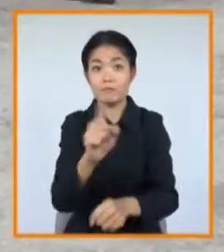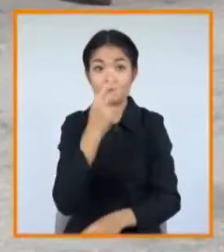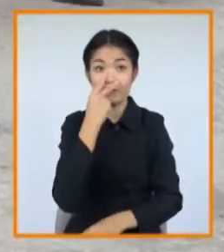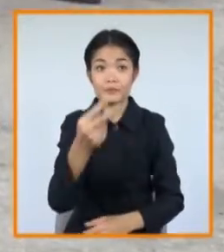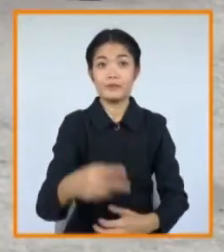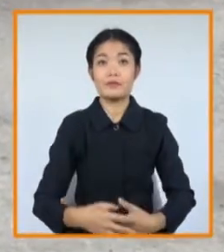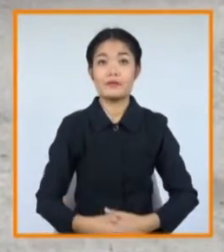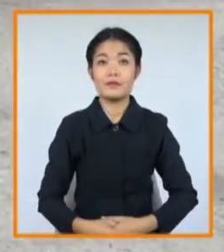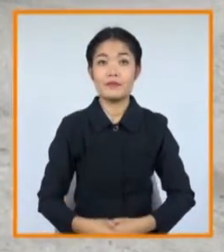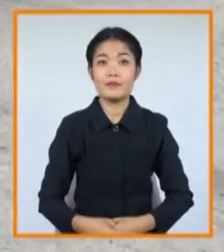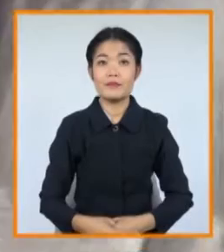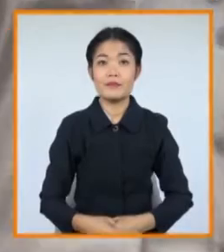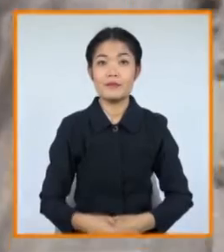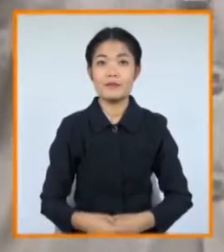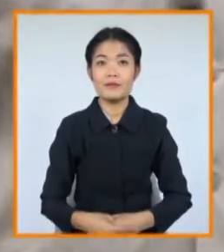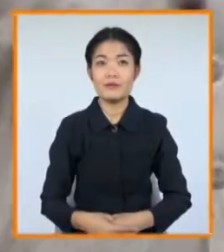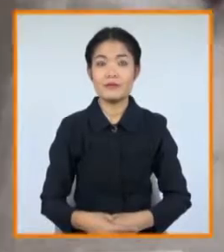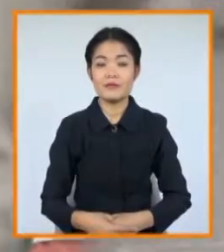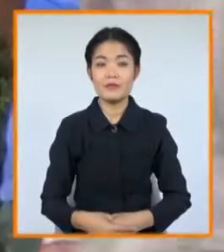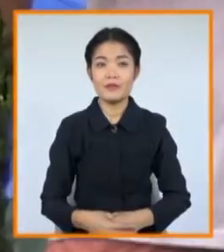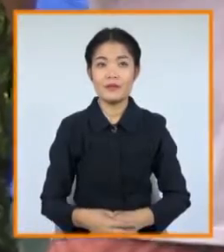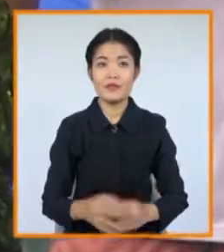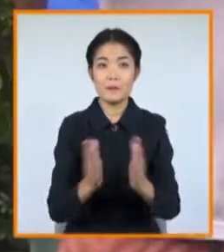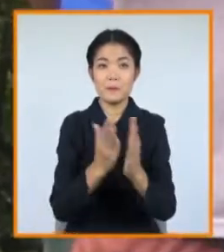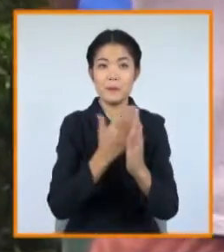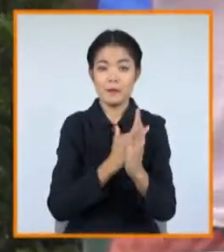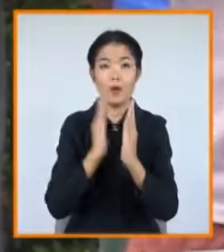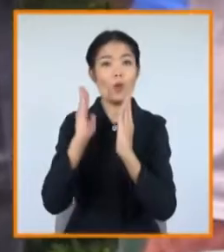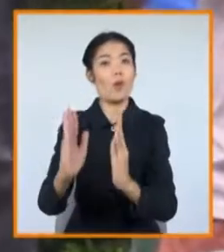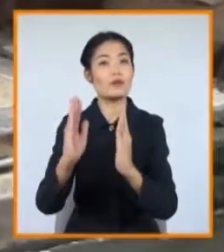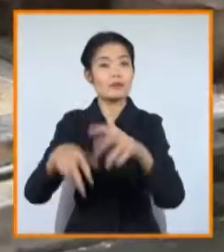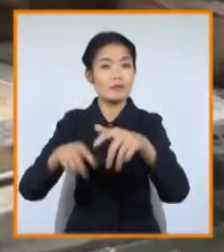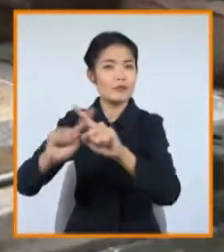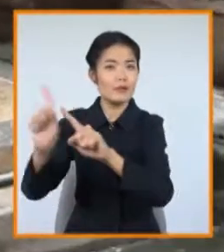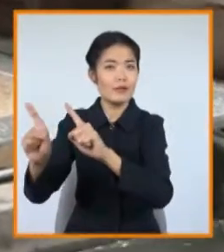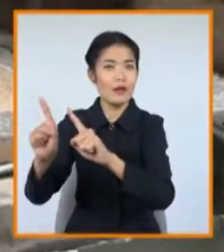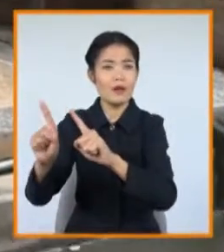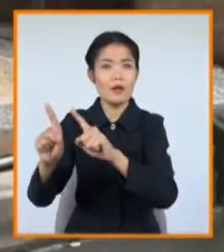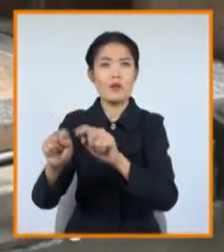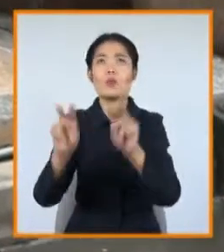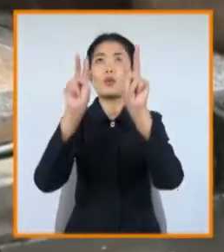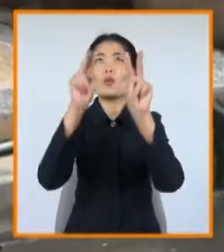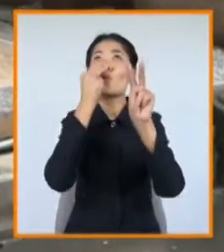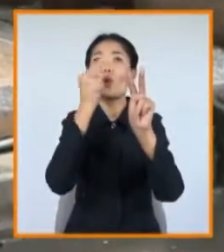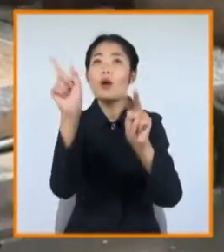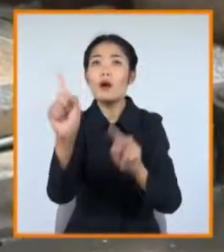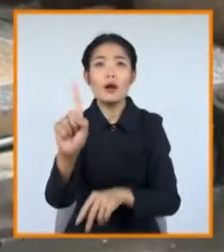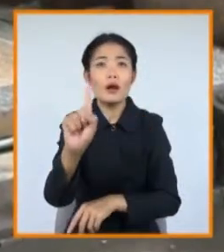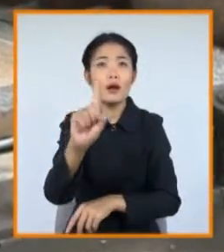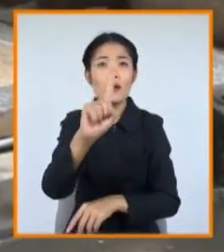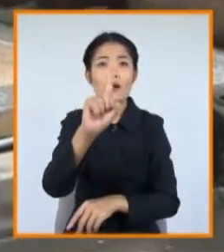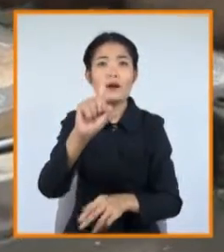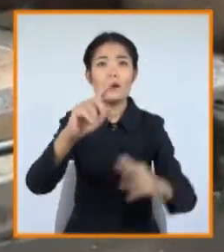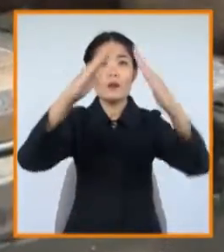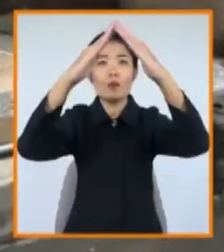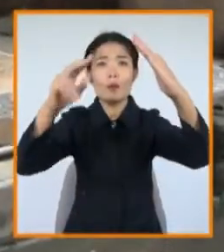ยค่ะนี่ดูสิคะทั้งพระทั้งโยมแล้วก็เจ้าหน้าที่กู้ภัยนะคะเขากำลังมองหาอะไรอยู่บนหลังคา